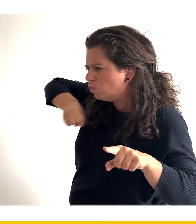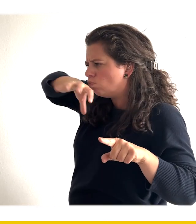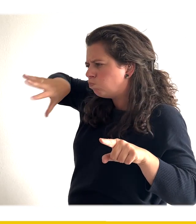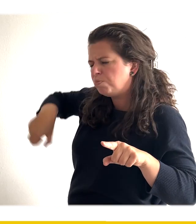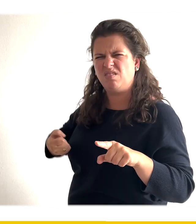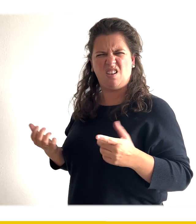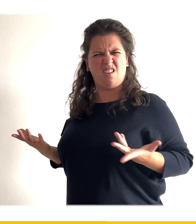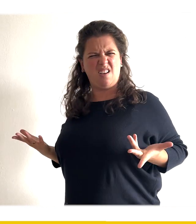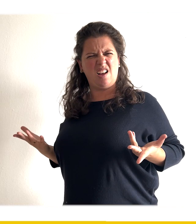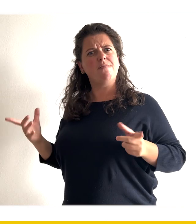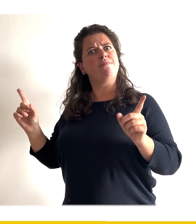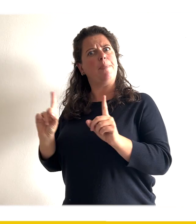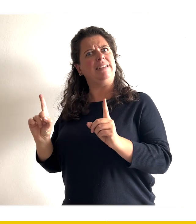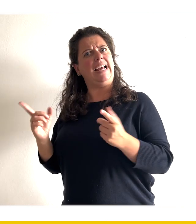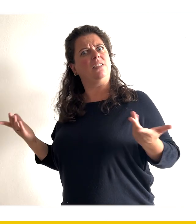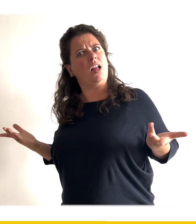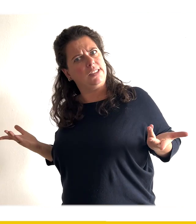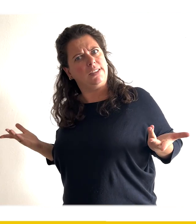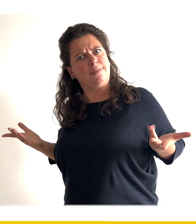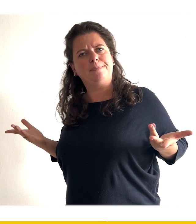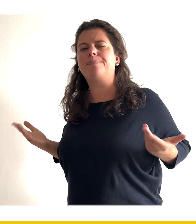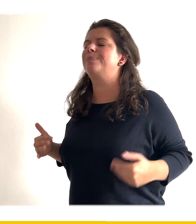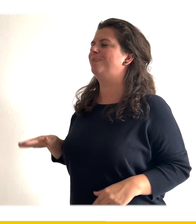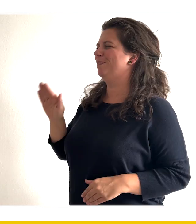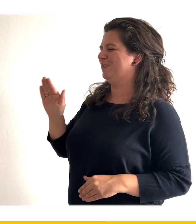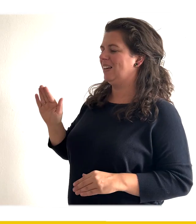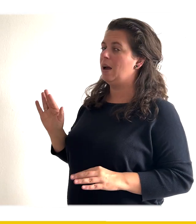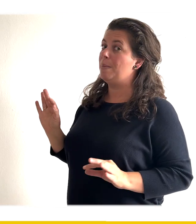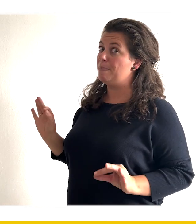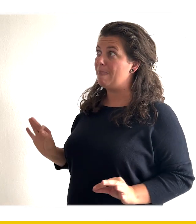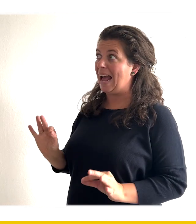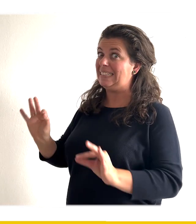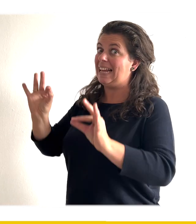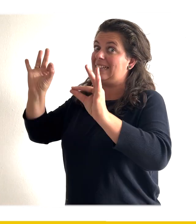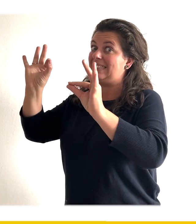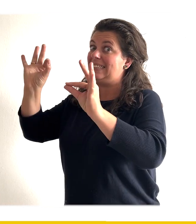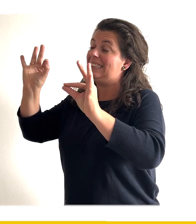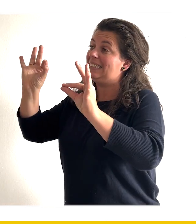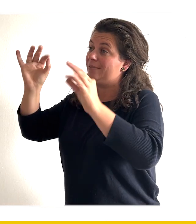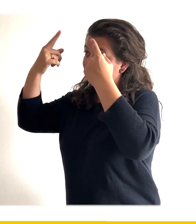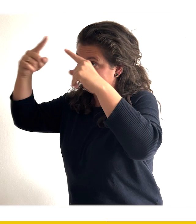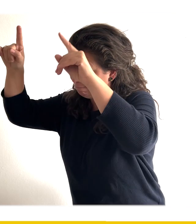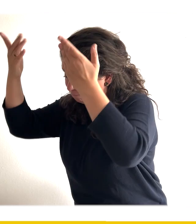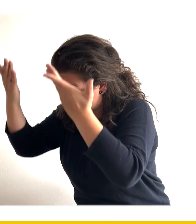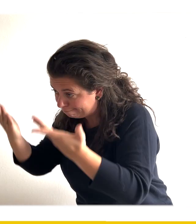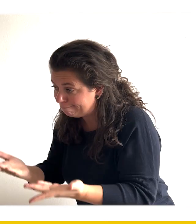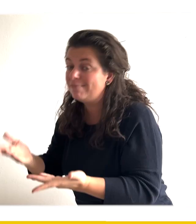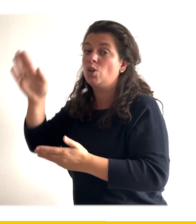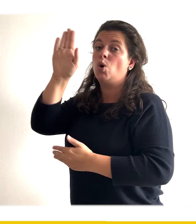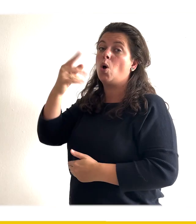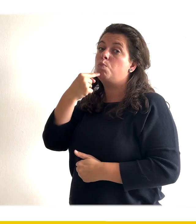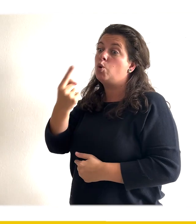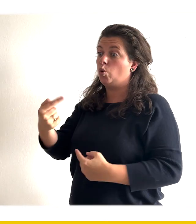Wat betekent dat? Majesteit, zegt Jozef. God bedoelt dat er nu